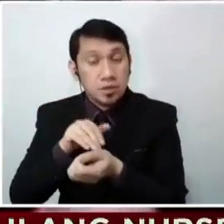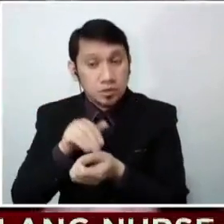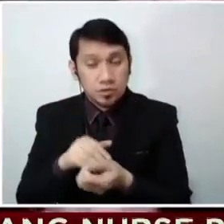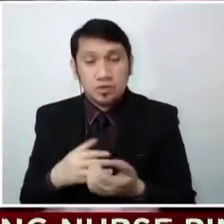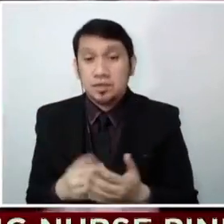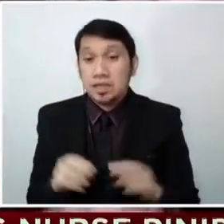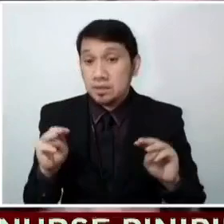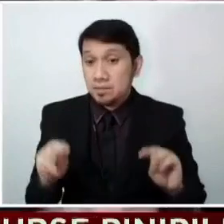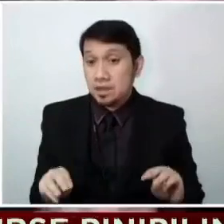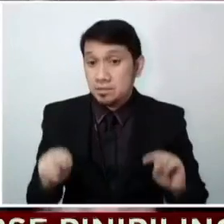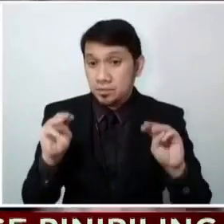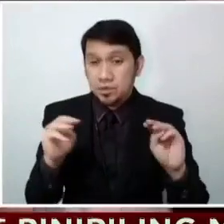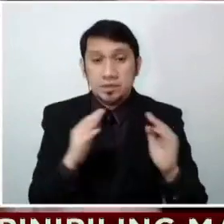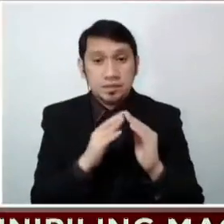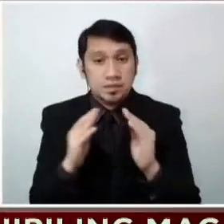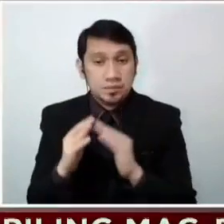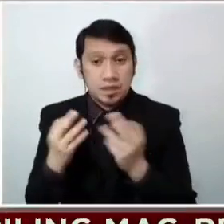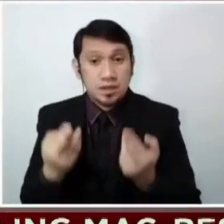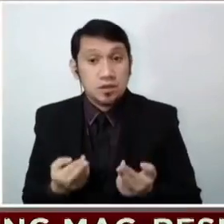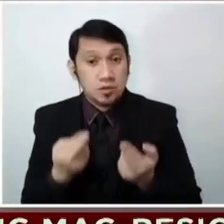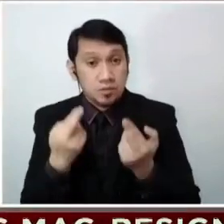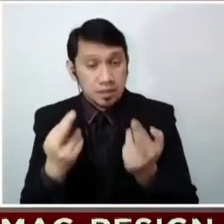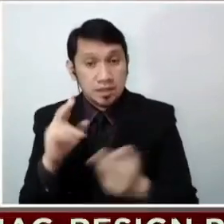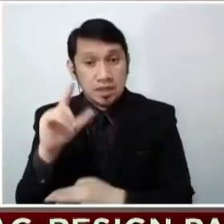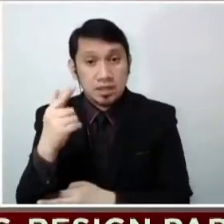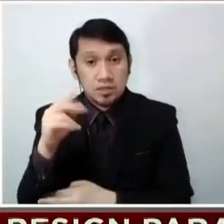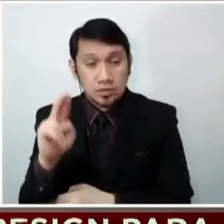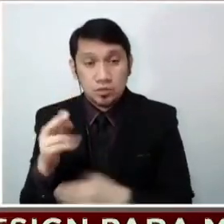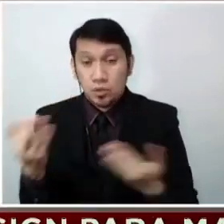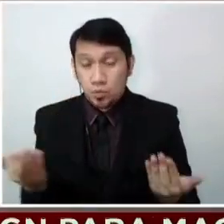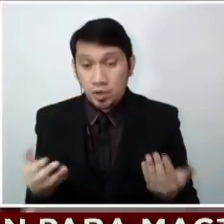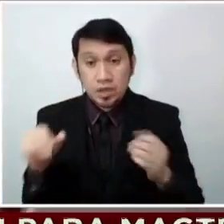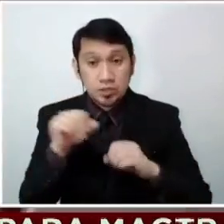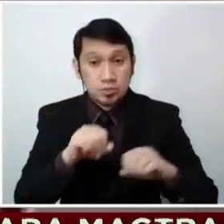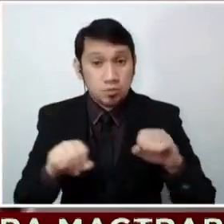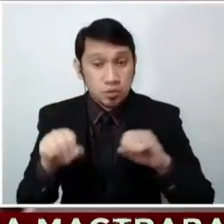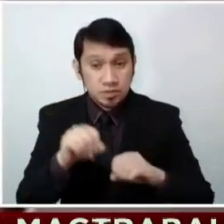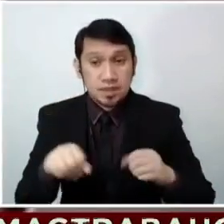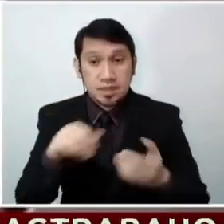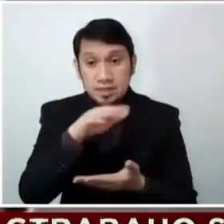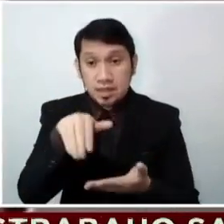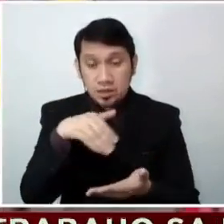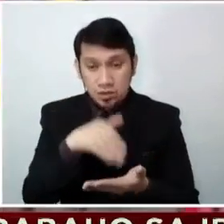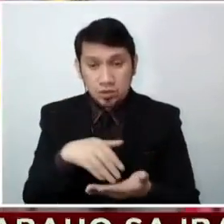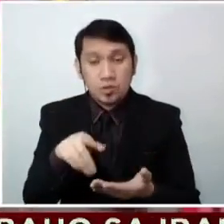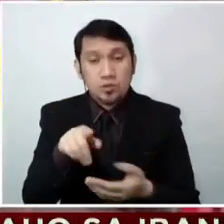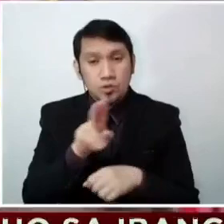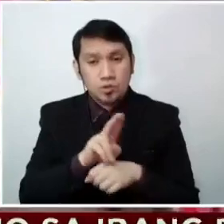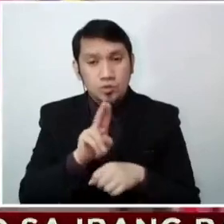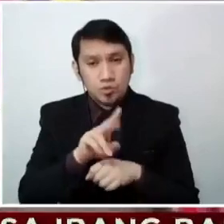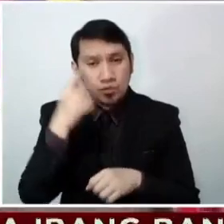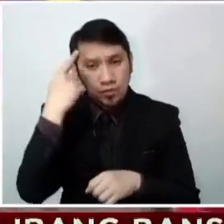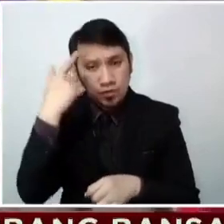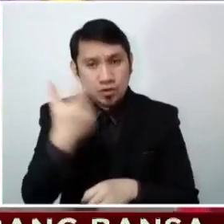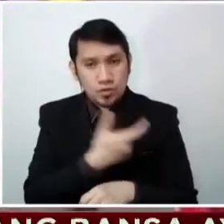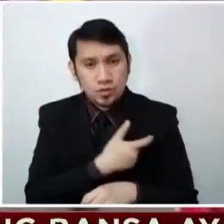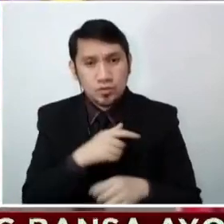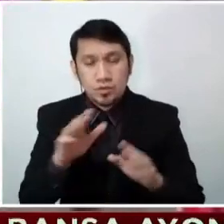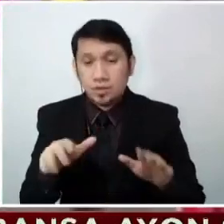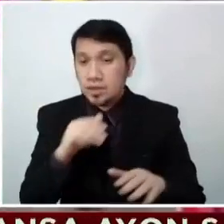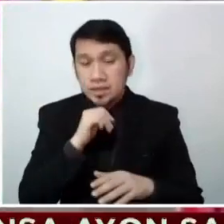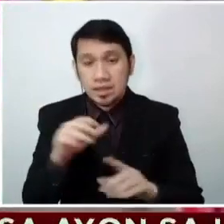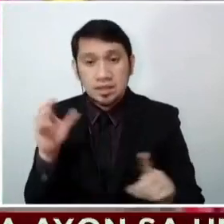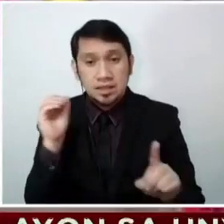City, inirerekomenda ng lokal na pamahalaan na sa Oreta Sports Center isagawa ang pagbabakuna ng mga bata para hindi sila ma-expose sa